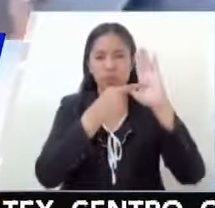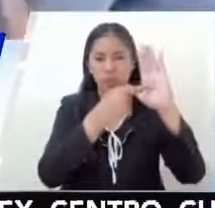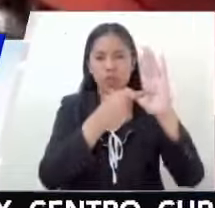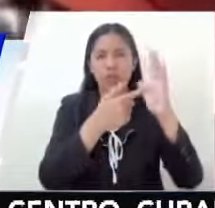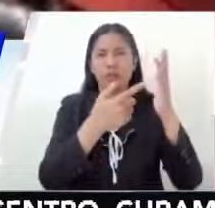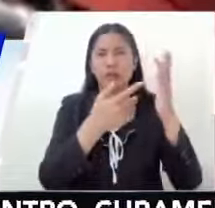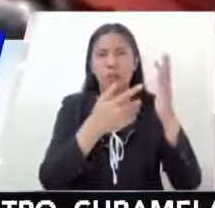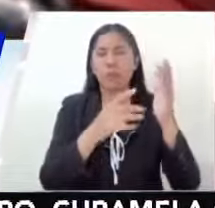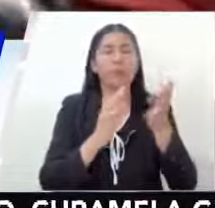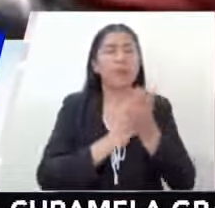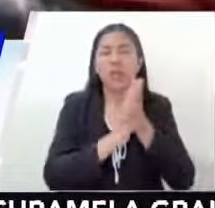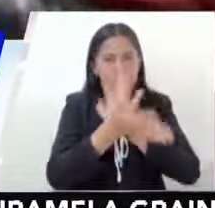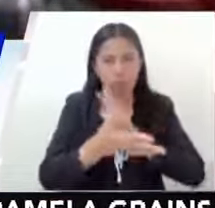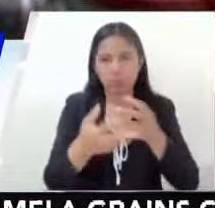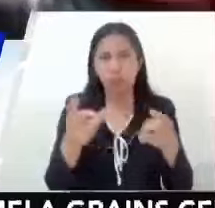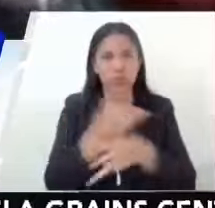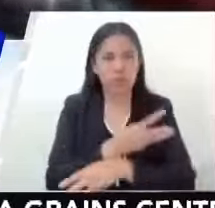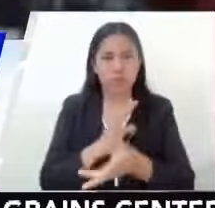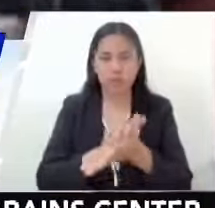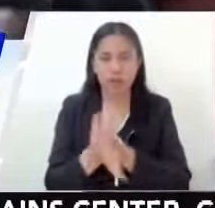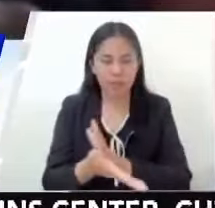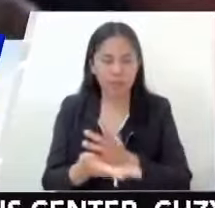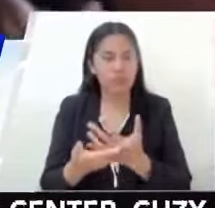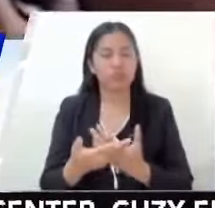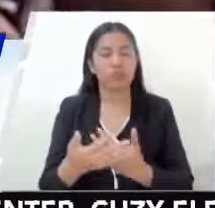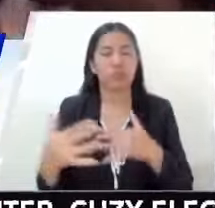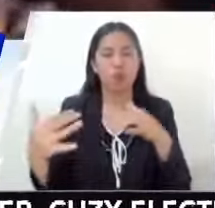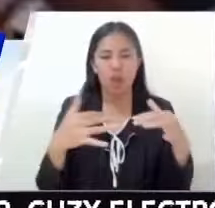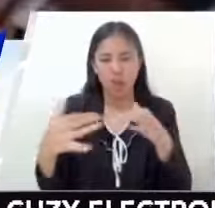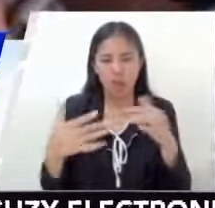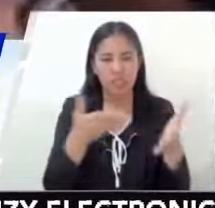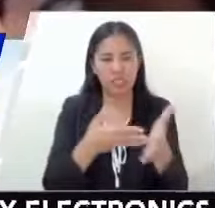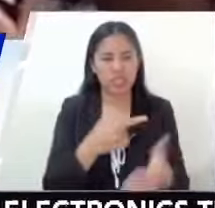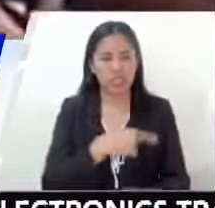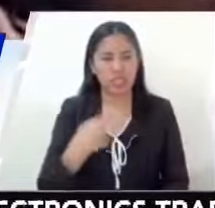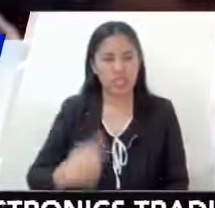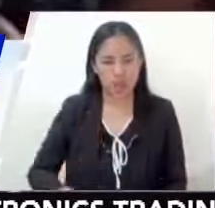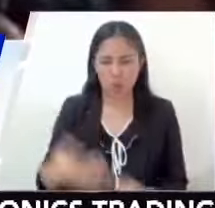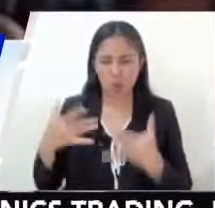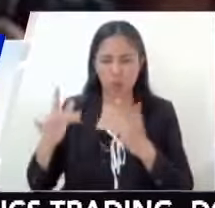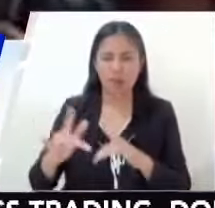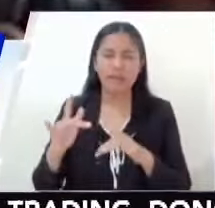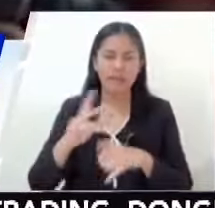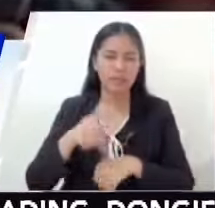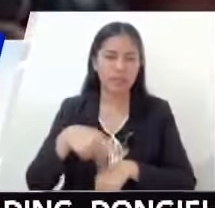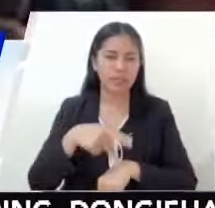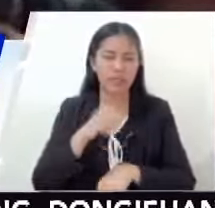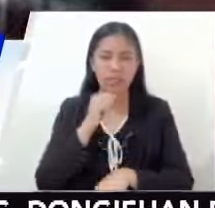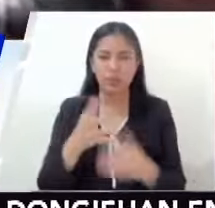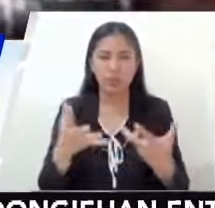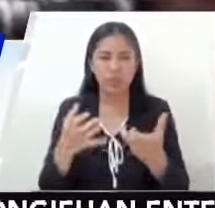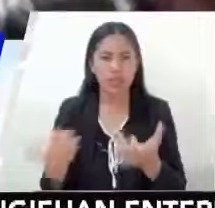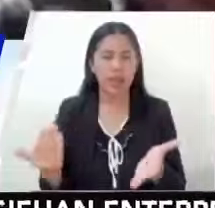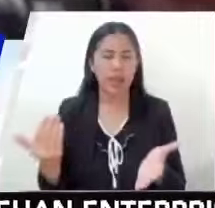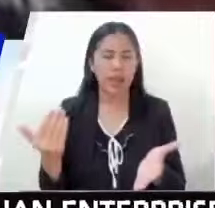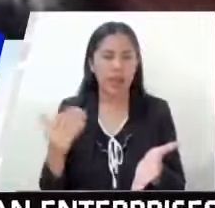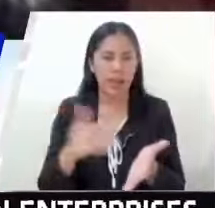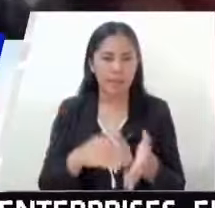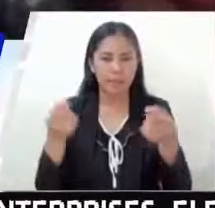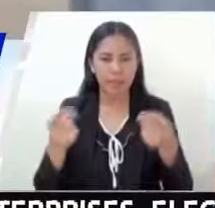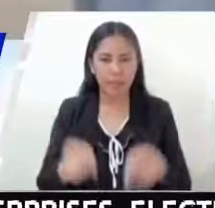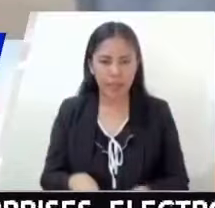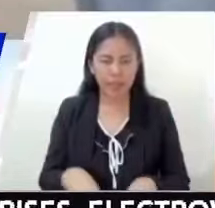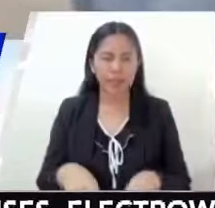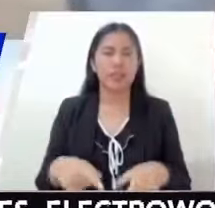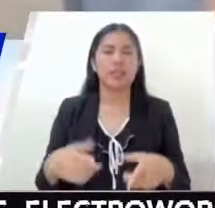nagkataon, tayo daw ang pinakakawawa. Dagdag pa ng Gabriela, ayaw na rin nila maulit ang mga anilay karahasan at pang-aabusong nagawa